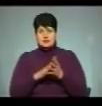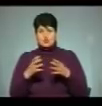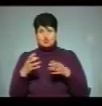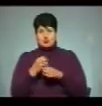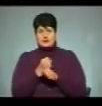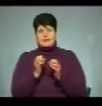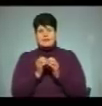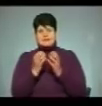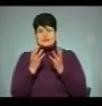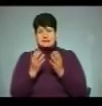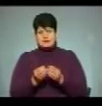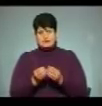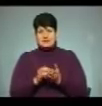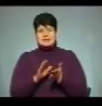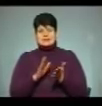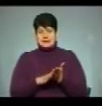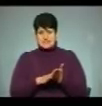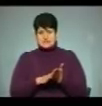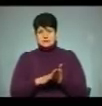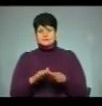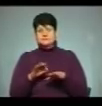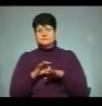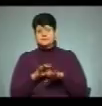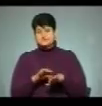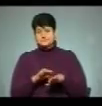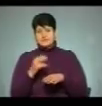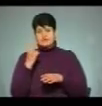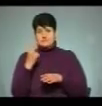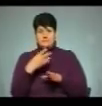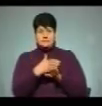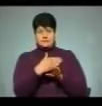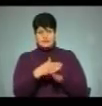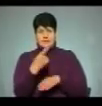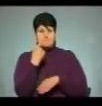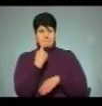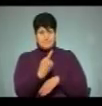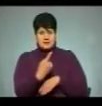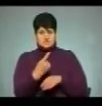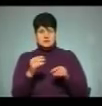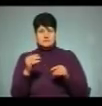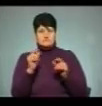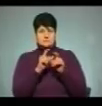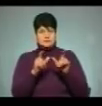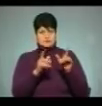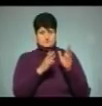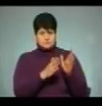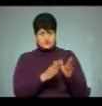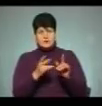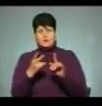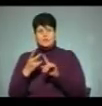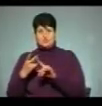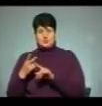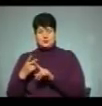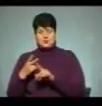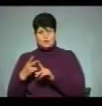днів. Реєстрація відбувається якби в 2 етапи. Перший у закладі освіти, а другий безпосередньо